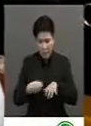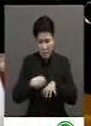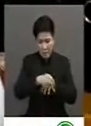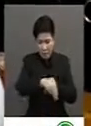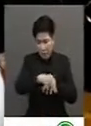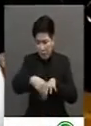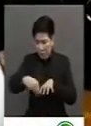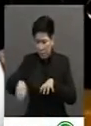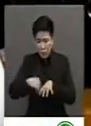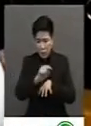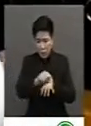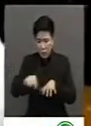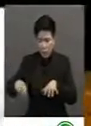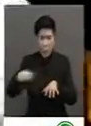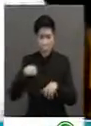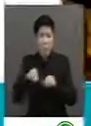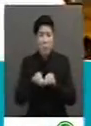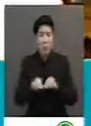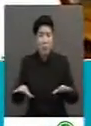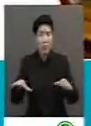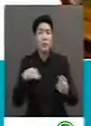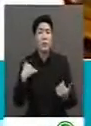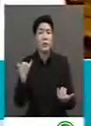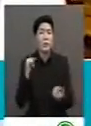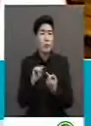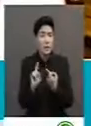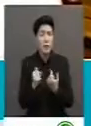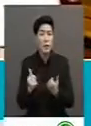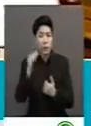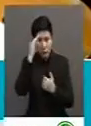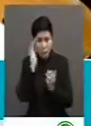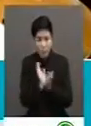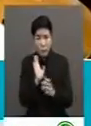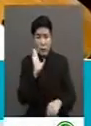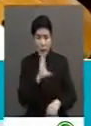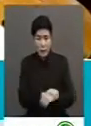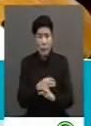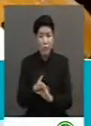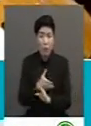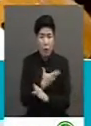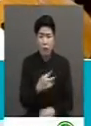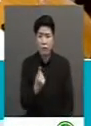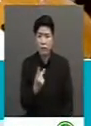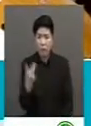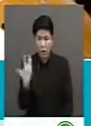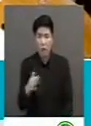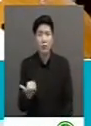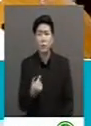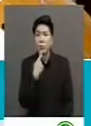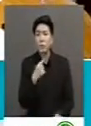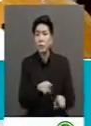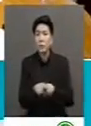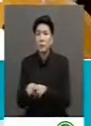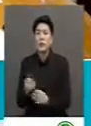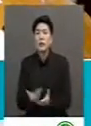ายทั้งรายเล็กรายน้อยกระจายอยู่ในพื้นที่นะคะเบื้องต้นเจ้าหน้าที่ก็ได้จับกุมตัวไปก่อนหน้านี้แล้วหลายรายค่ะก็ให้การตรง